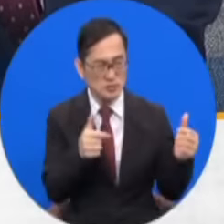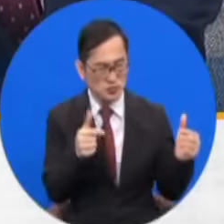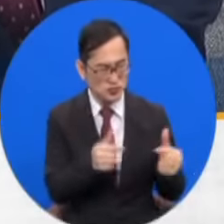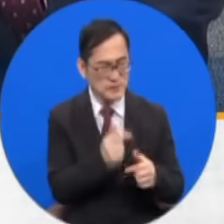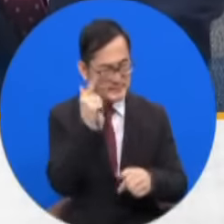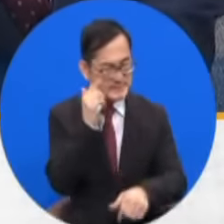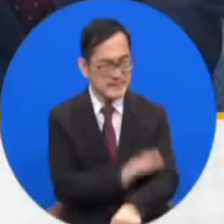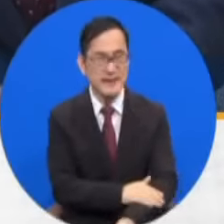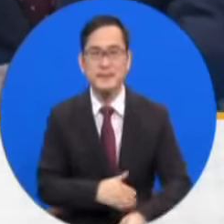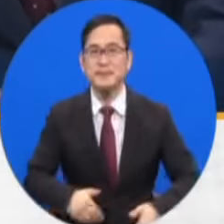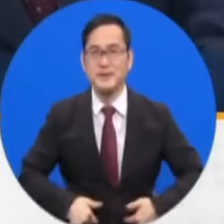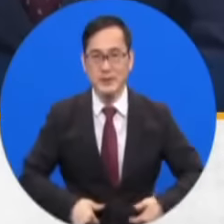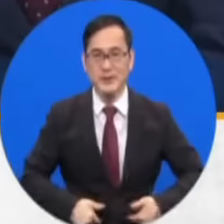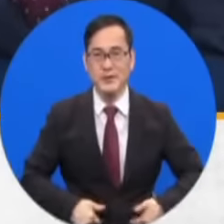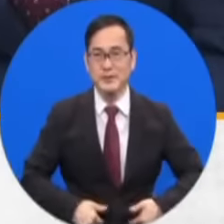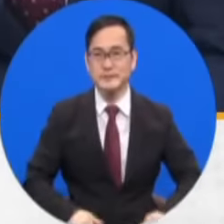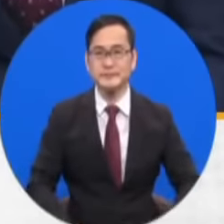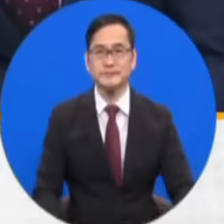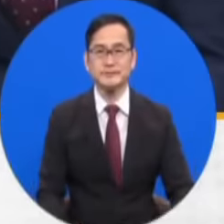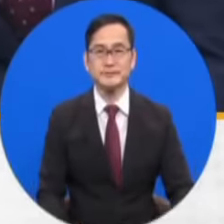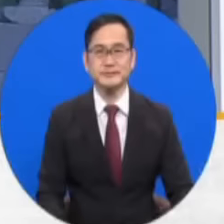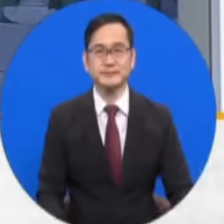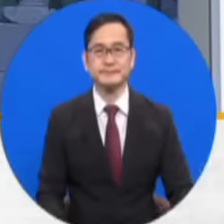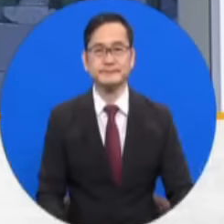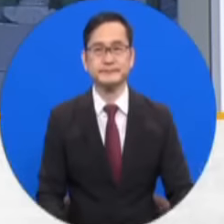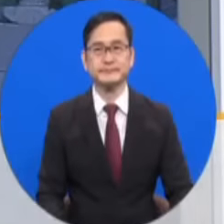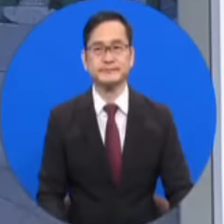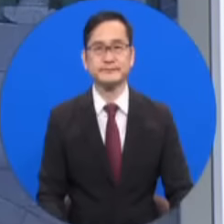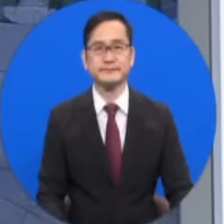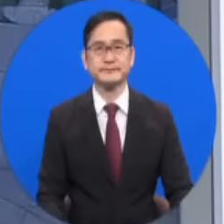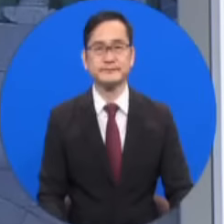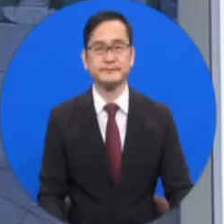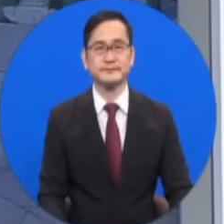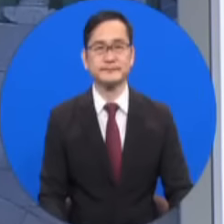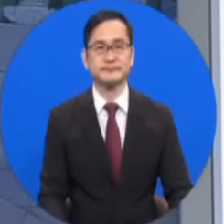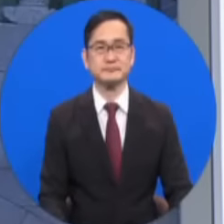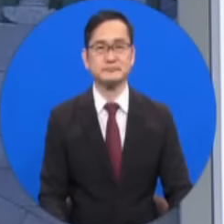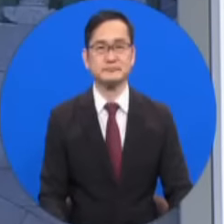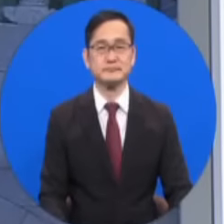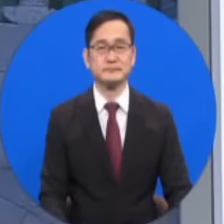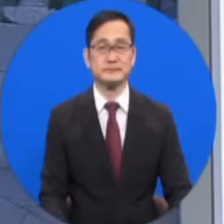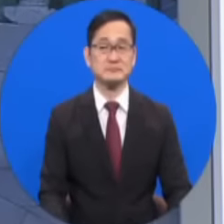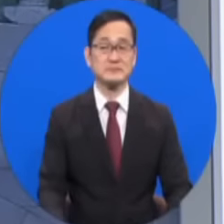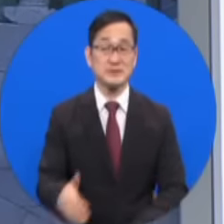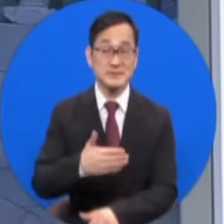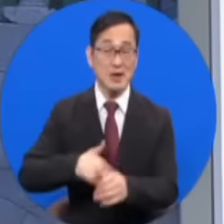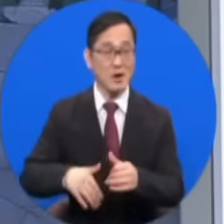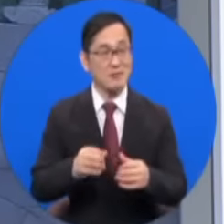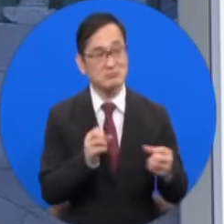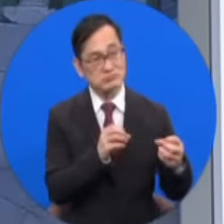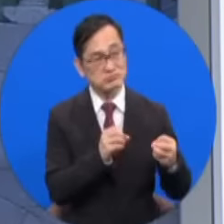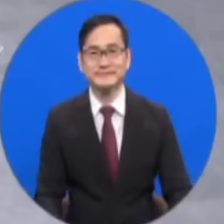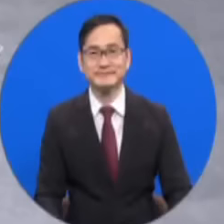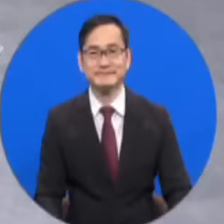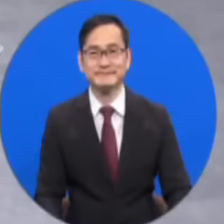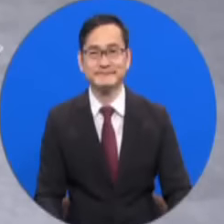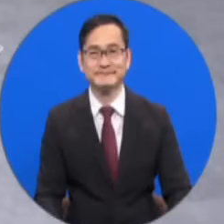생각합니다 예 전성훈 전 대통령 안보 절학 비석 모시고 국제 사회 문제와 또 북한국 파병 문제 짚어봤습니다